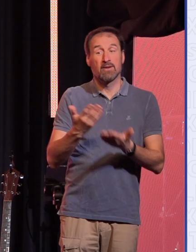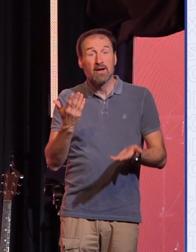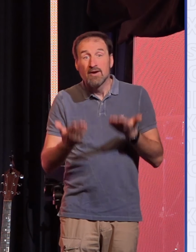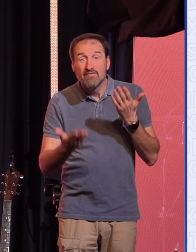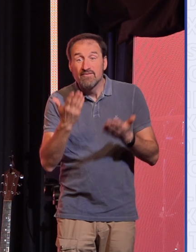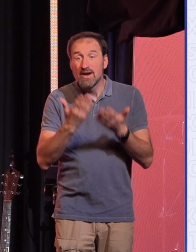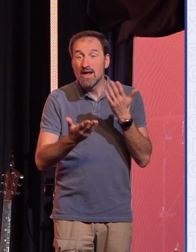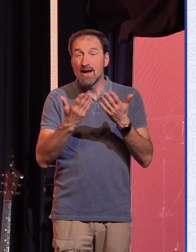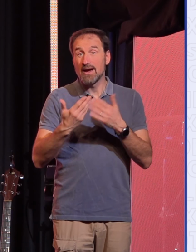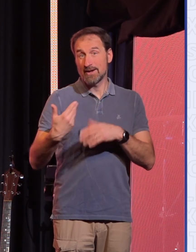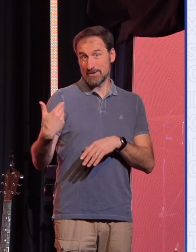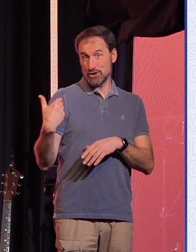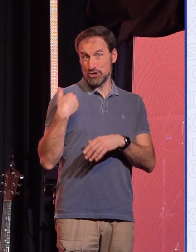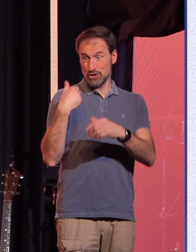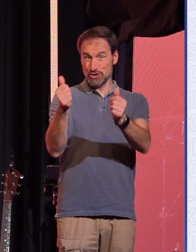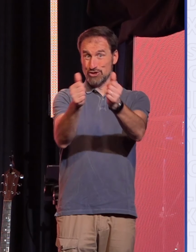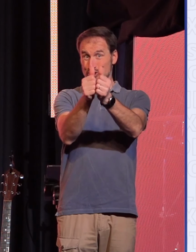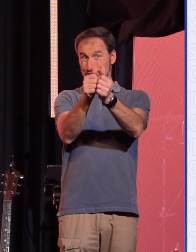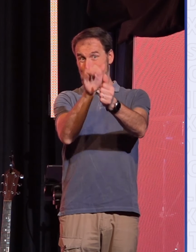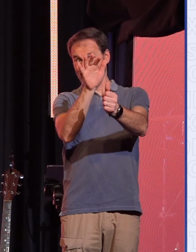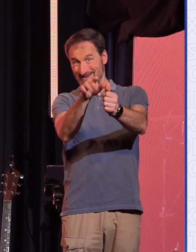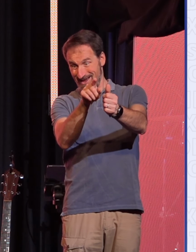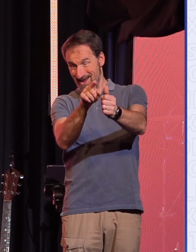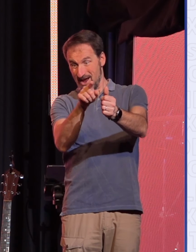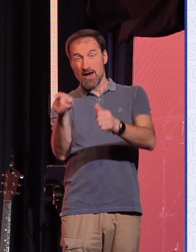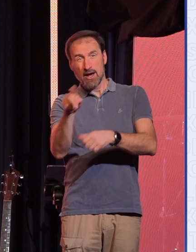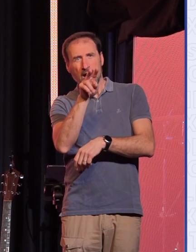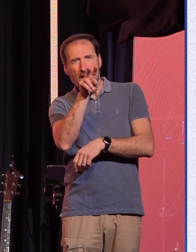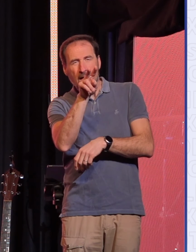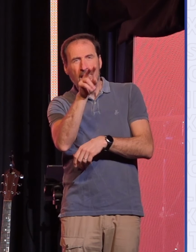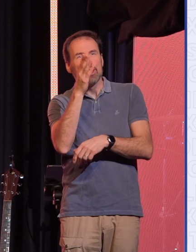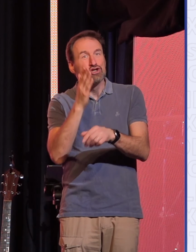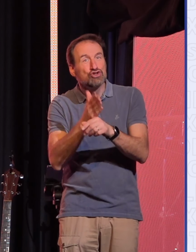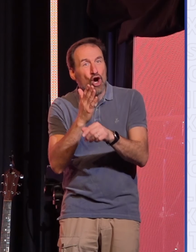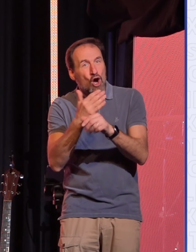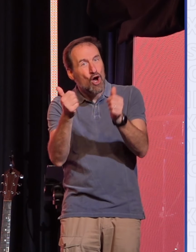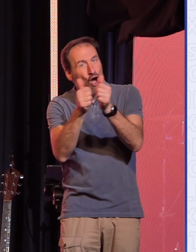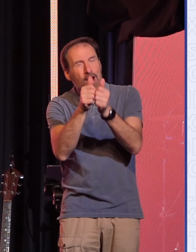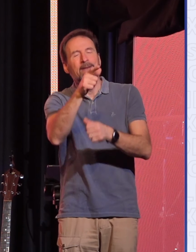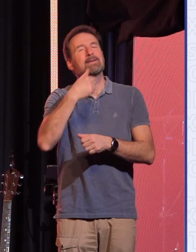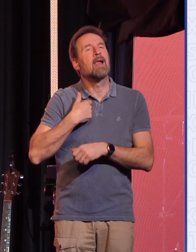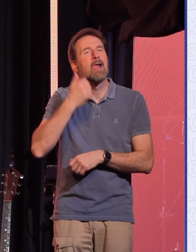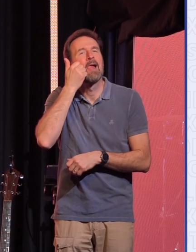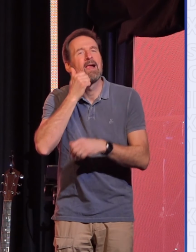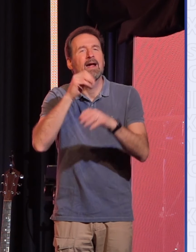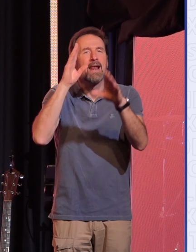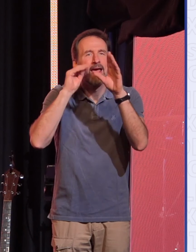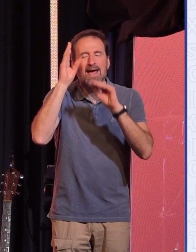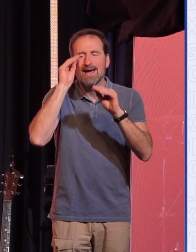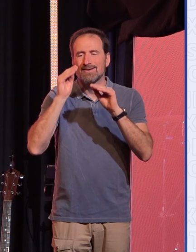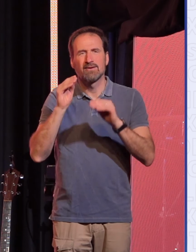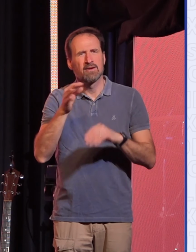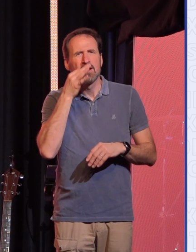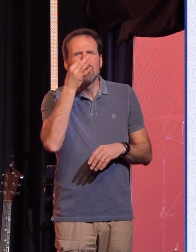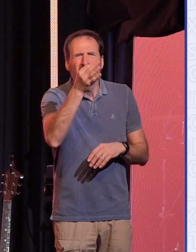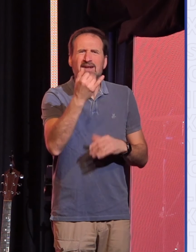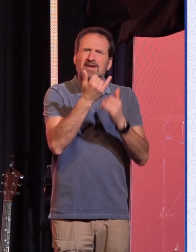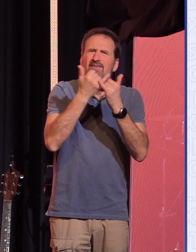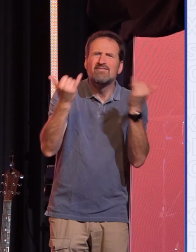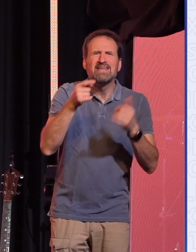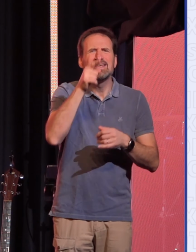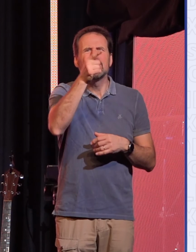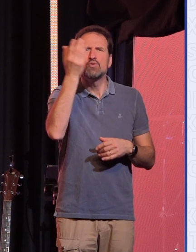schon weiter sind in dem Rennen als du und lern von ihnen. Frag sie, hey, wie bist du mit dem Problem damals umgegangen oder hattest du